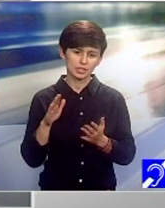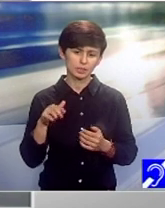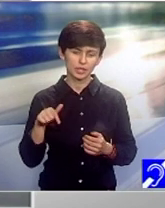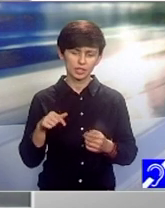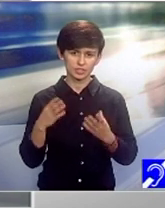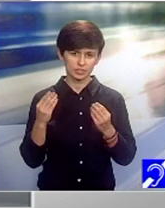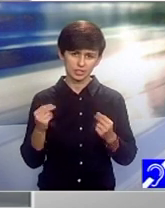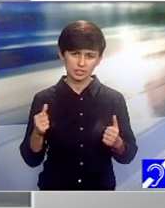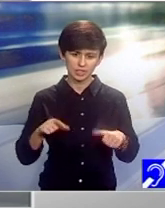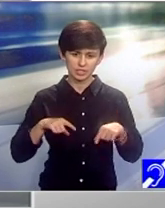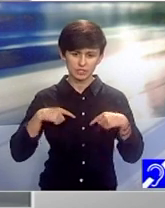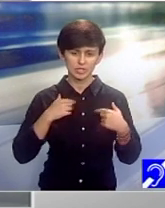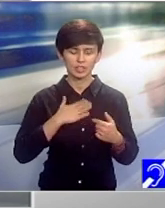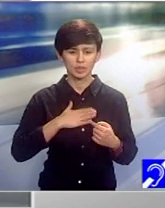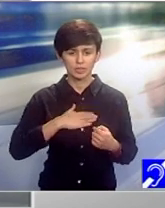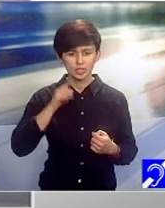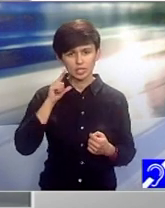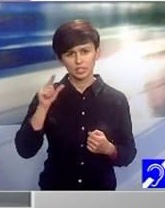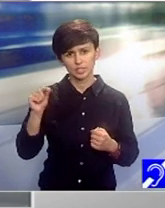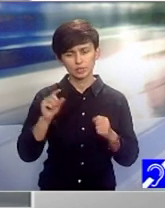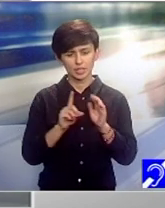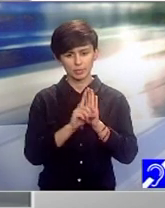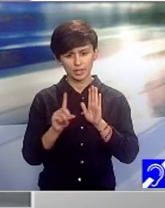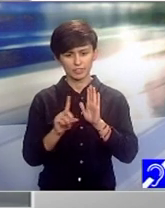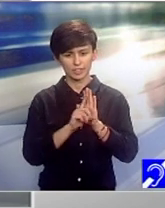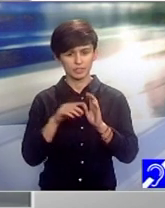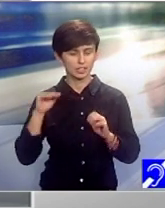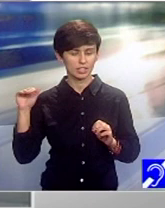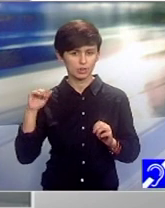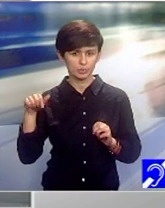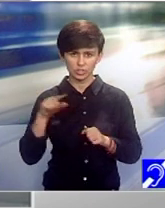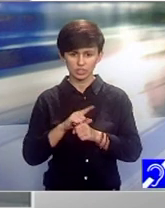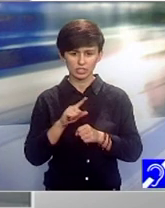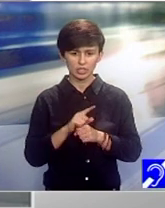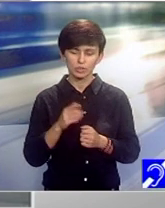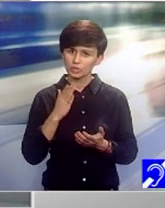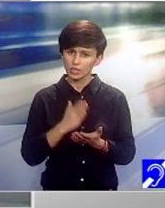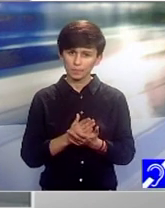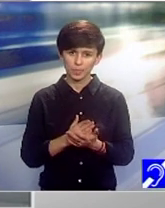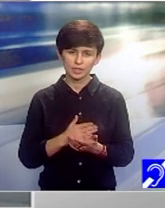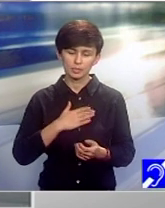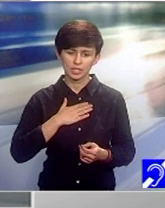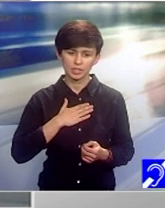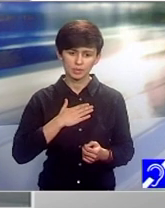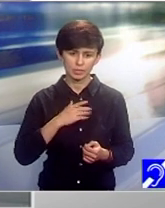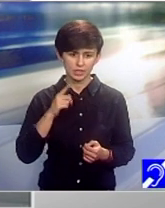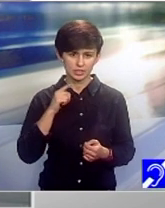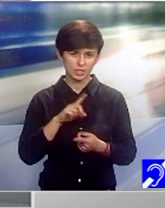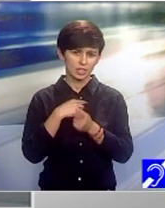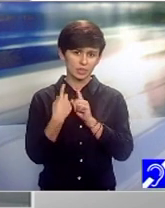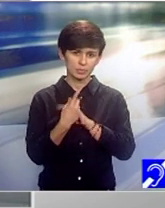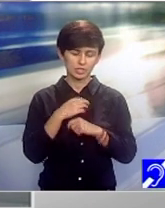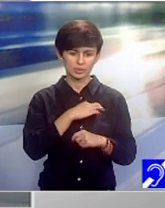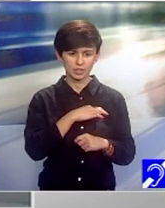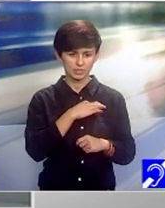de viață. Îmi plăcea să merg din ce în ce mai des la copii. Și lucrul ăsta m-a determinat pe mine să-mi schimb facultate de la litere